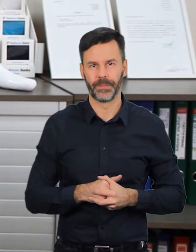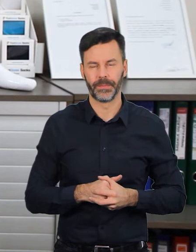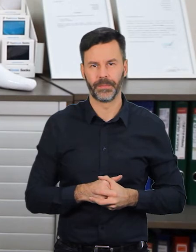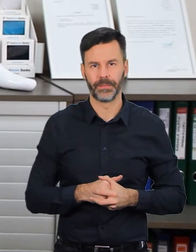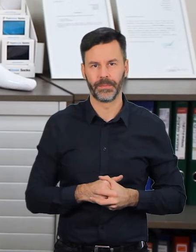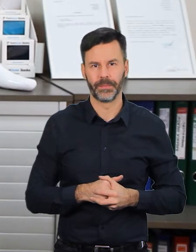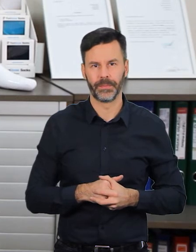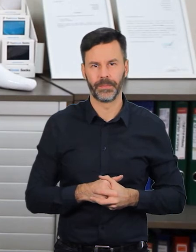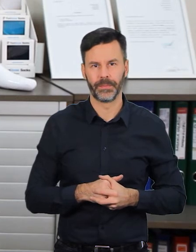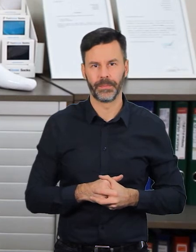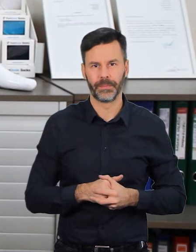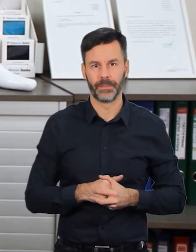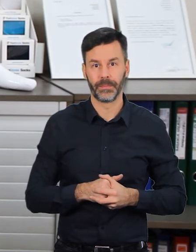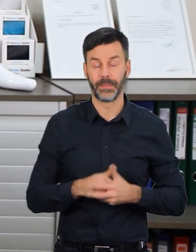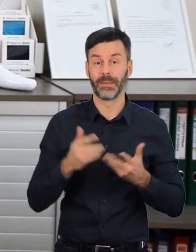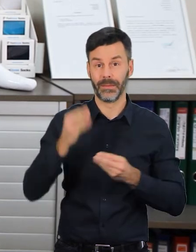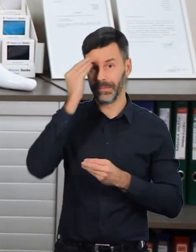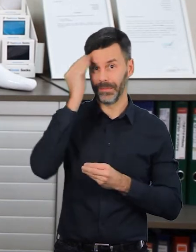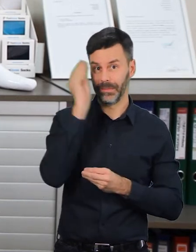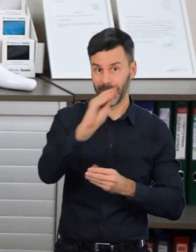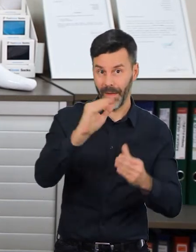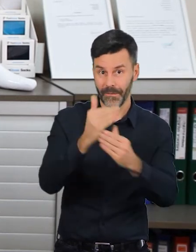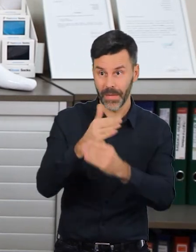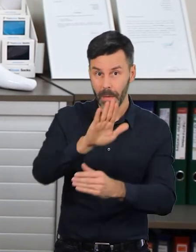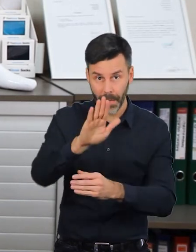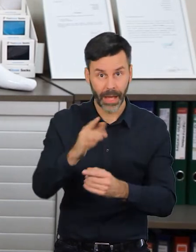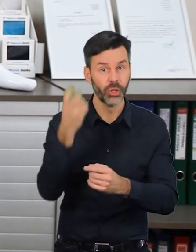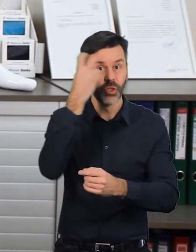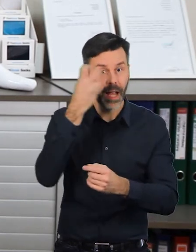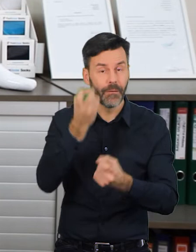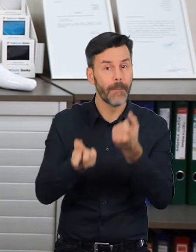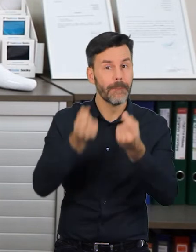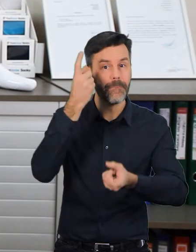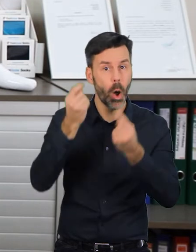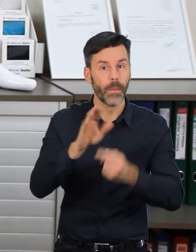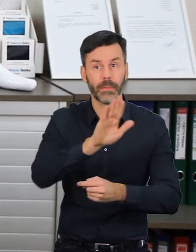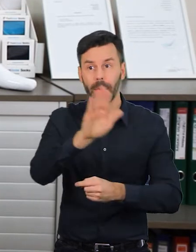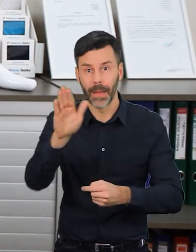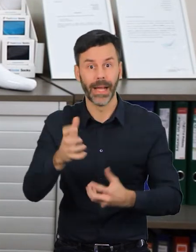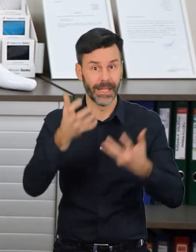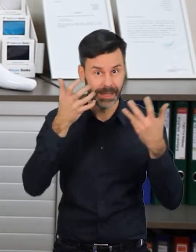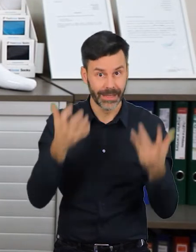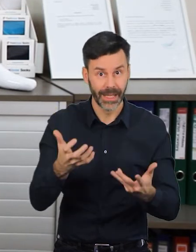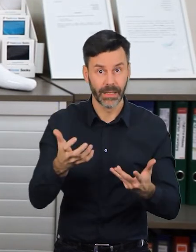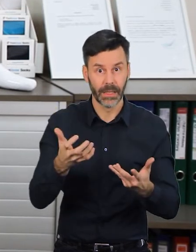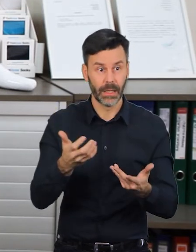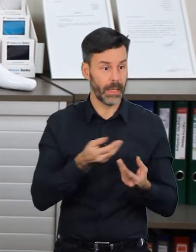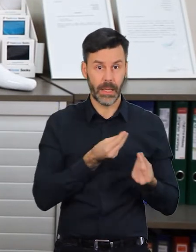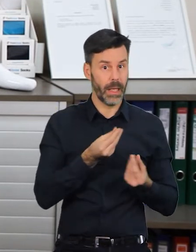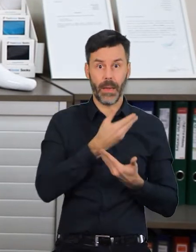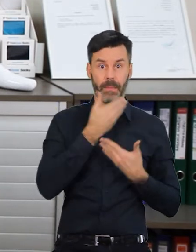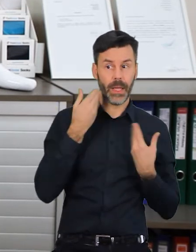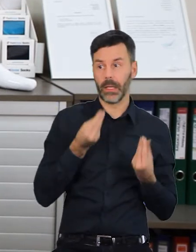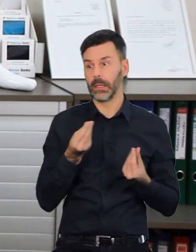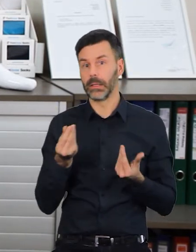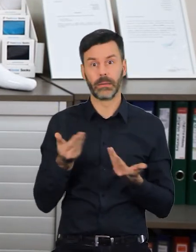jeżeli z tego miejsca mogę się zwrócić do przedsiębiorców, jeżeli macie ciekawe pomysły, jeżeli macie chęć i ochotę, a nie macie funduszy,